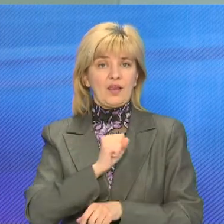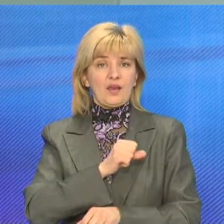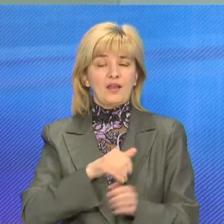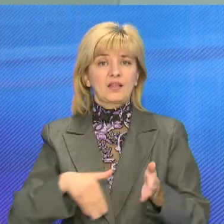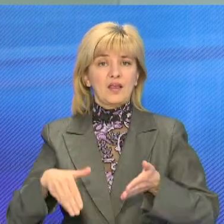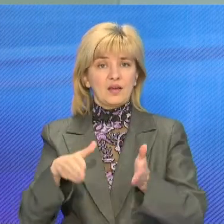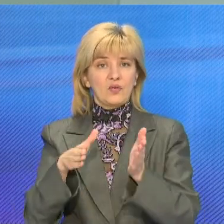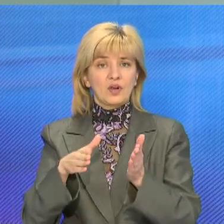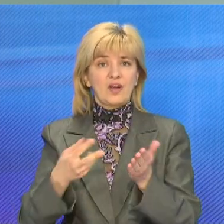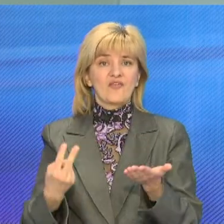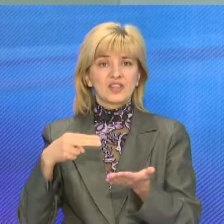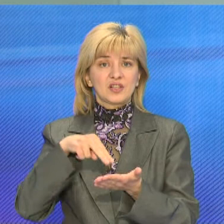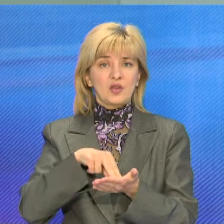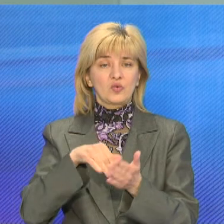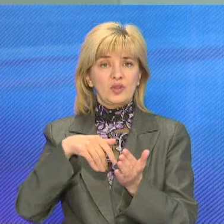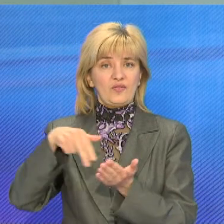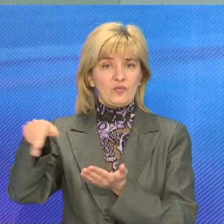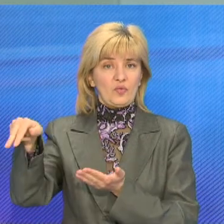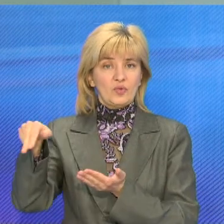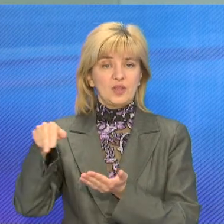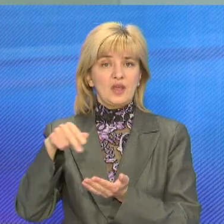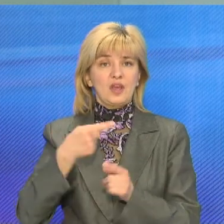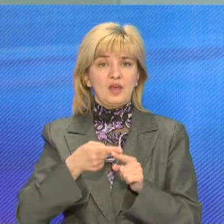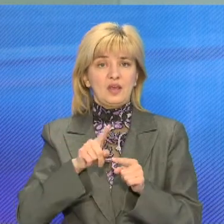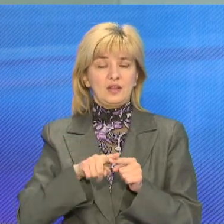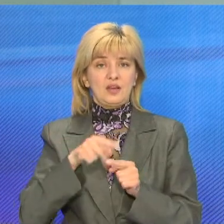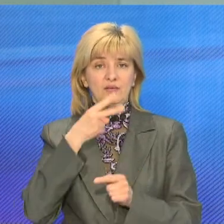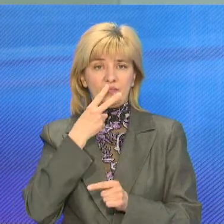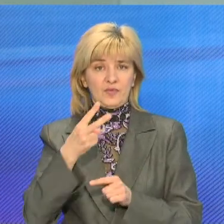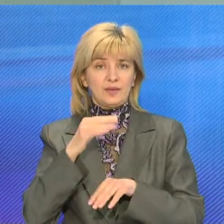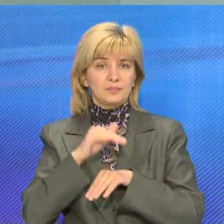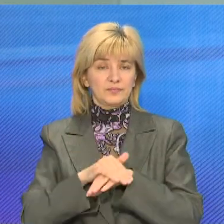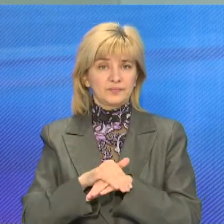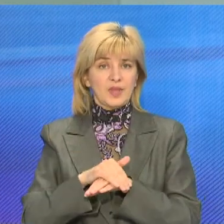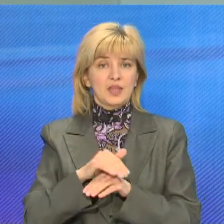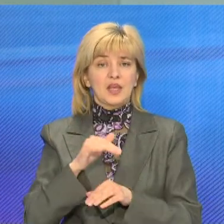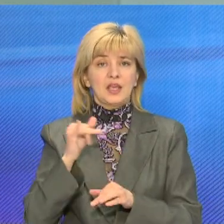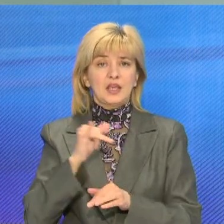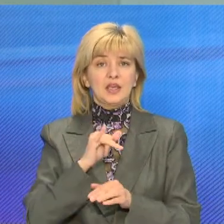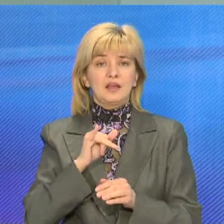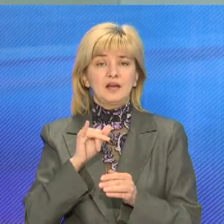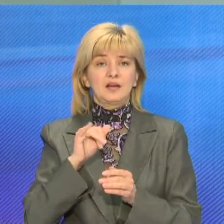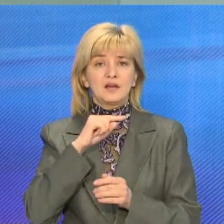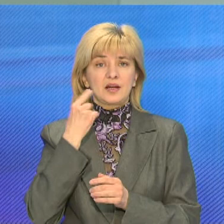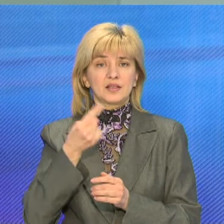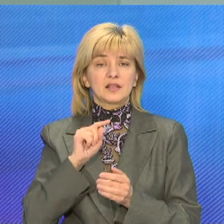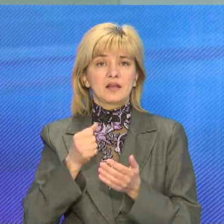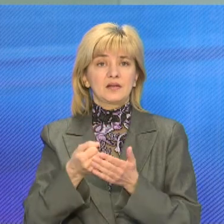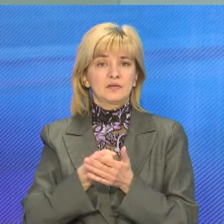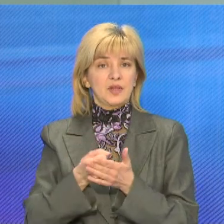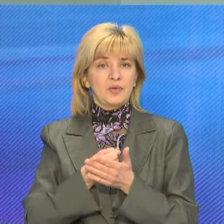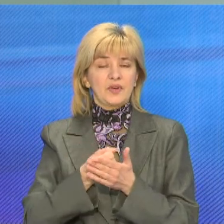не может не вызывать. Россия настаивает на действительно рассмотрение этой ситуации в Совете Безопасности Организации Объединенных Наций. Но